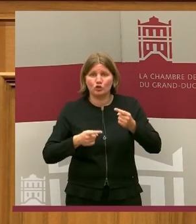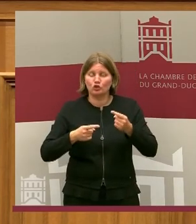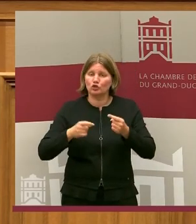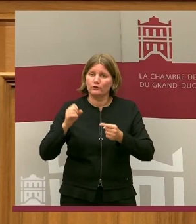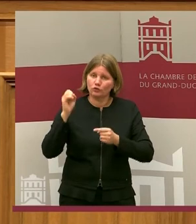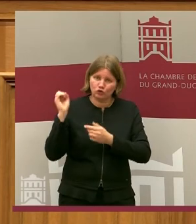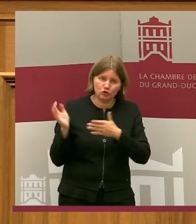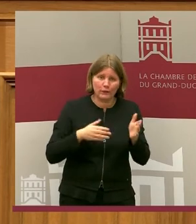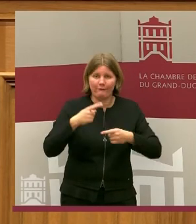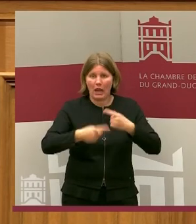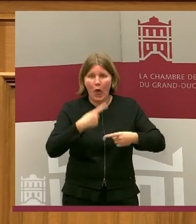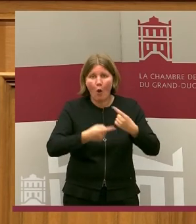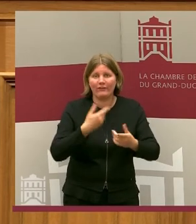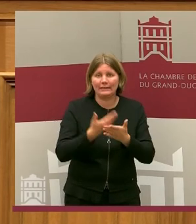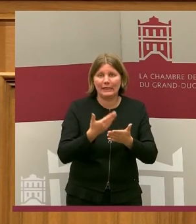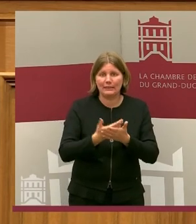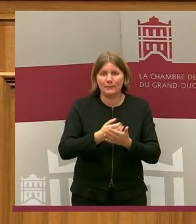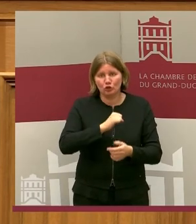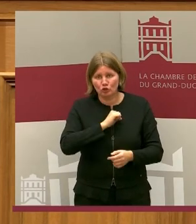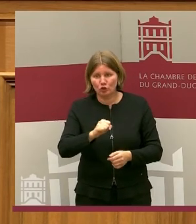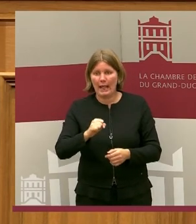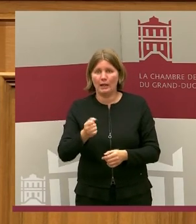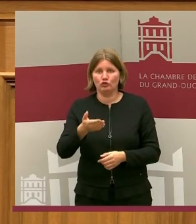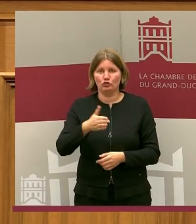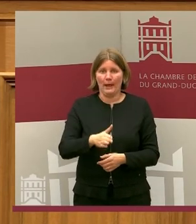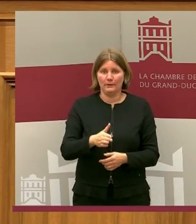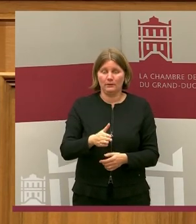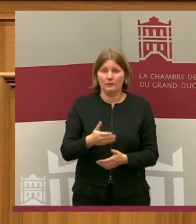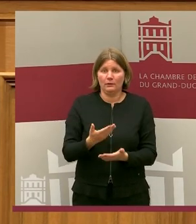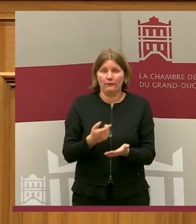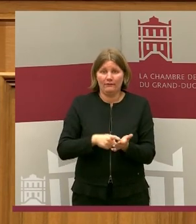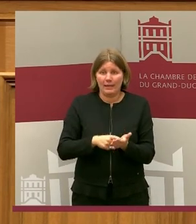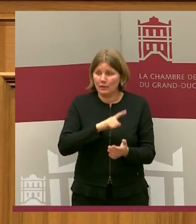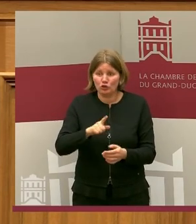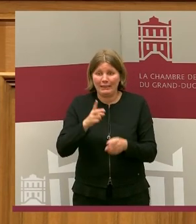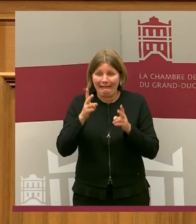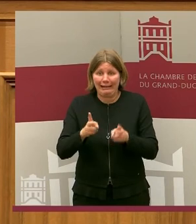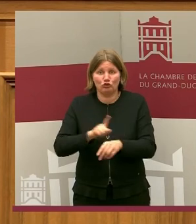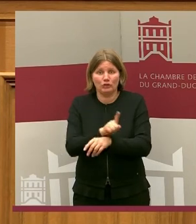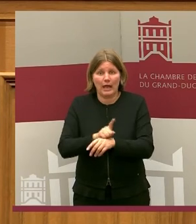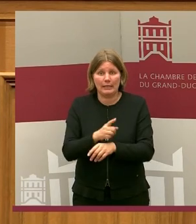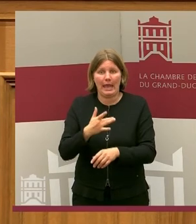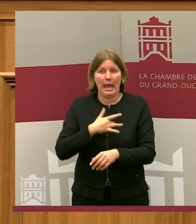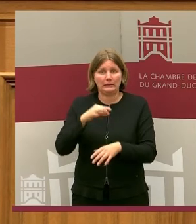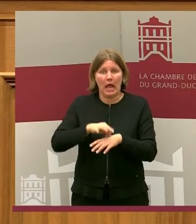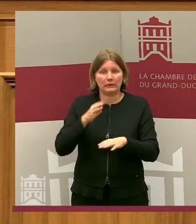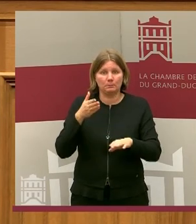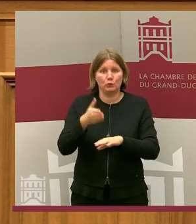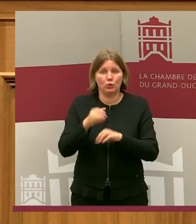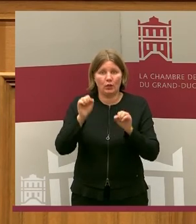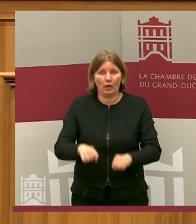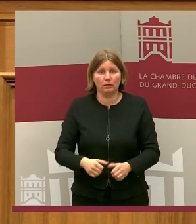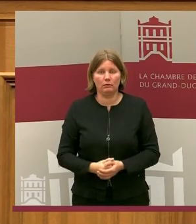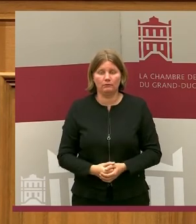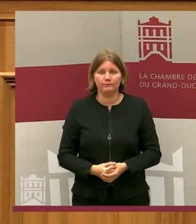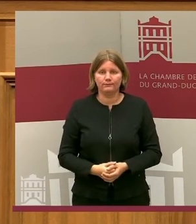sterben. Weil sie nicht rechtzeitig bei den Kardiologen kommen und auch in einem reichen Land wie Lützburg. Den Hohn ist doch, wo